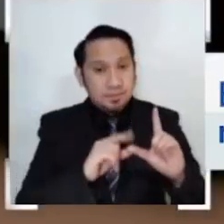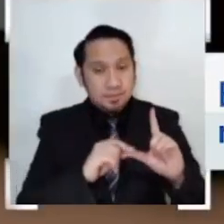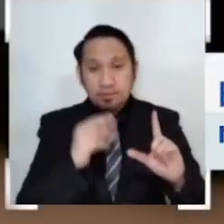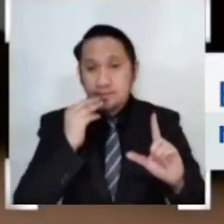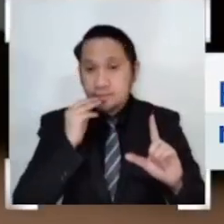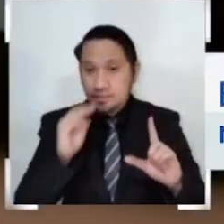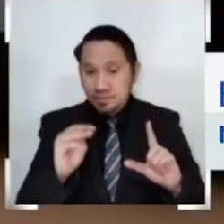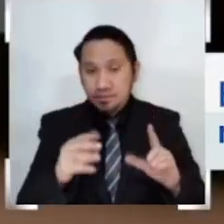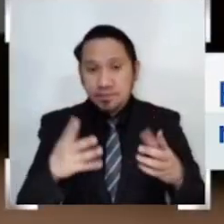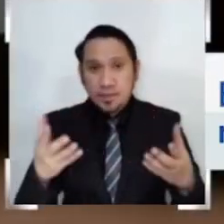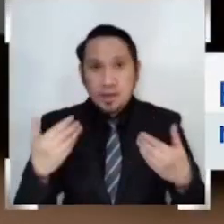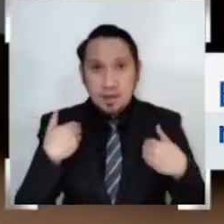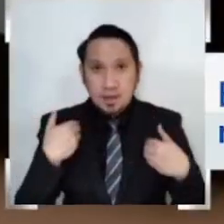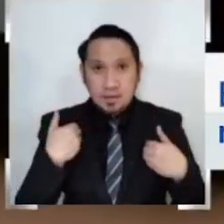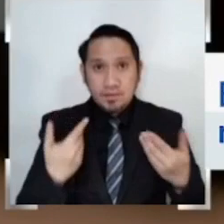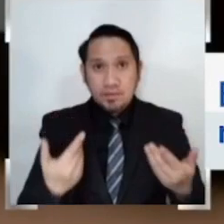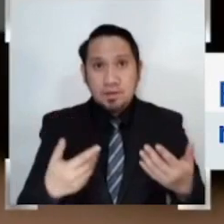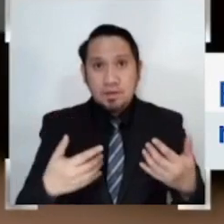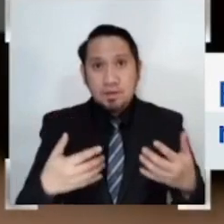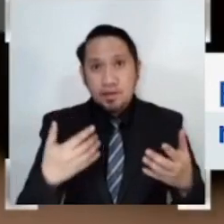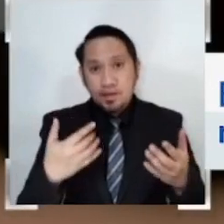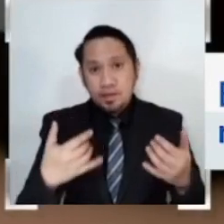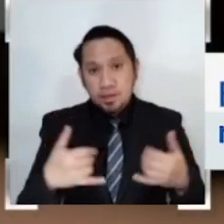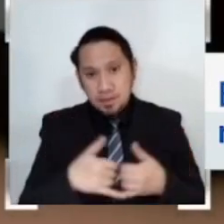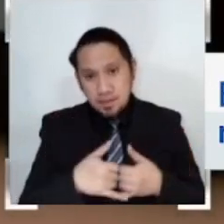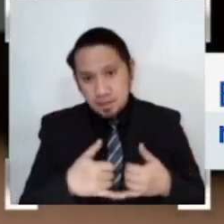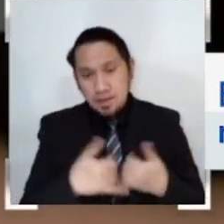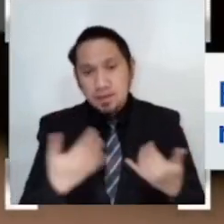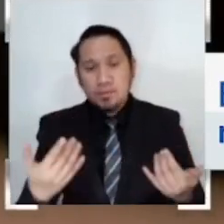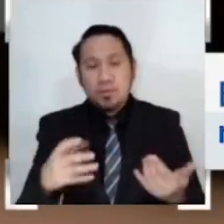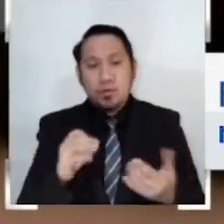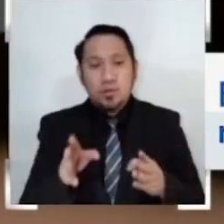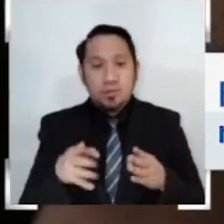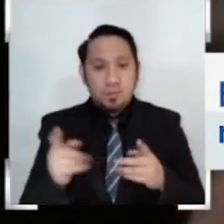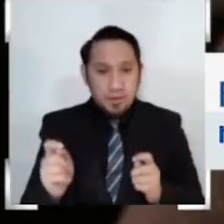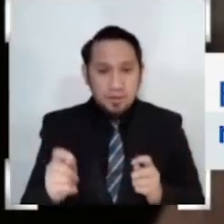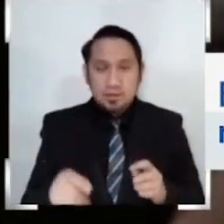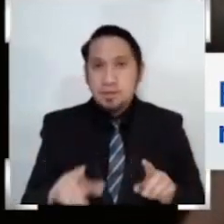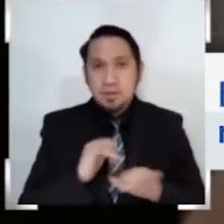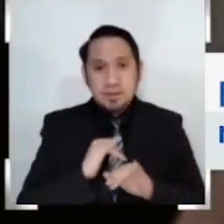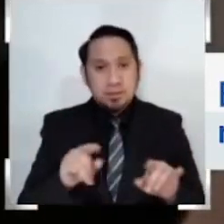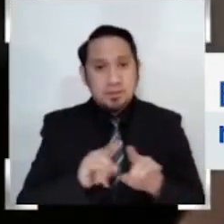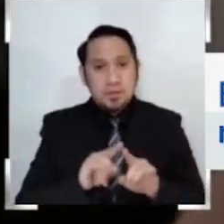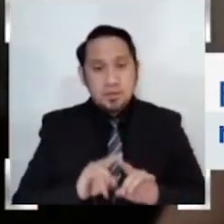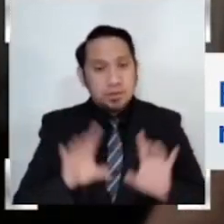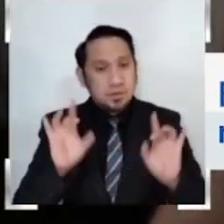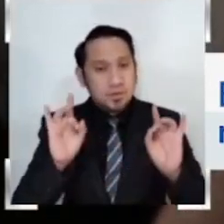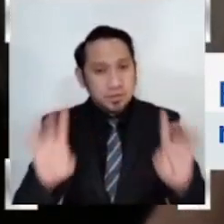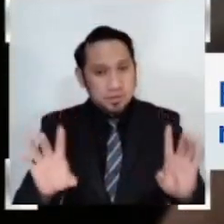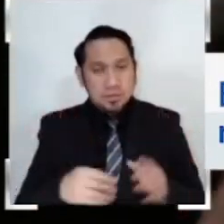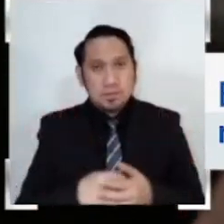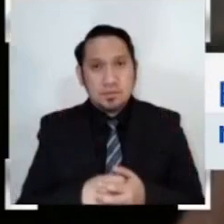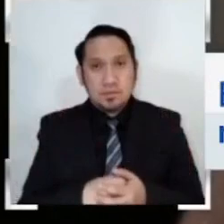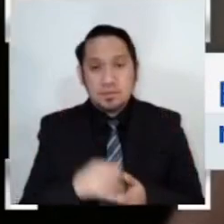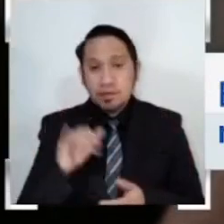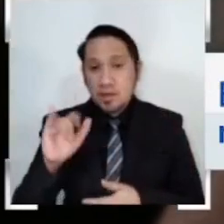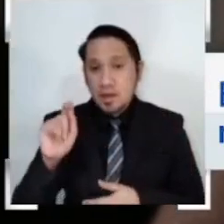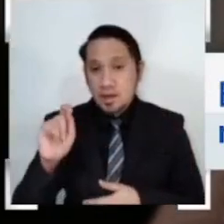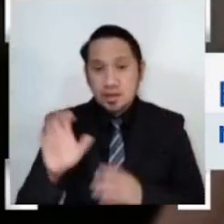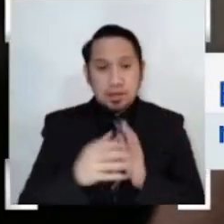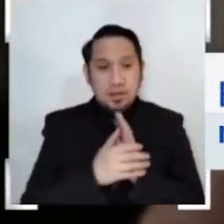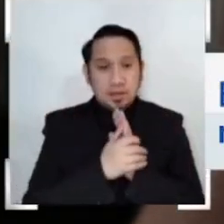nag-aalok ng mga palaro, online games at sugal online, delikado rin. Si G, na isang IT expert na wala ng